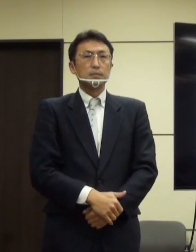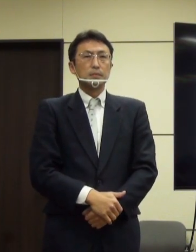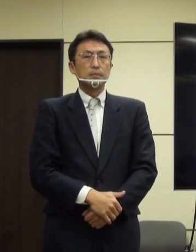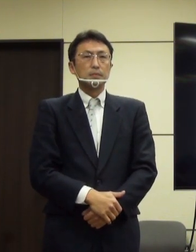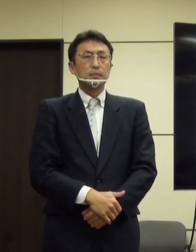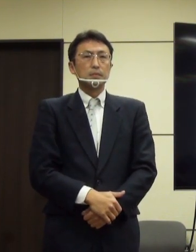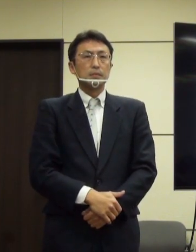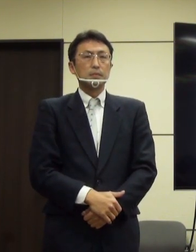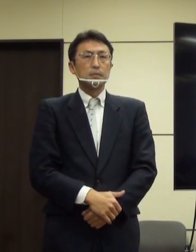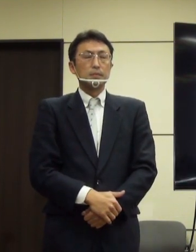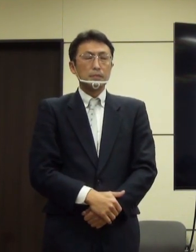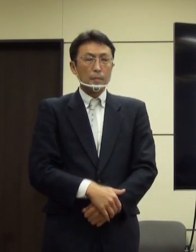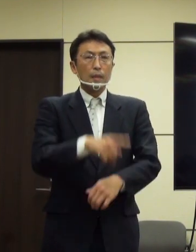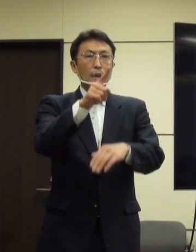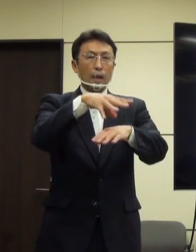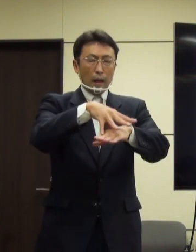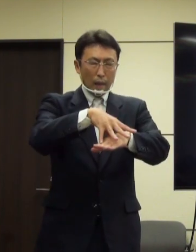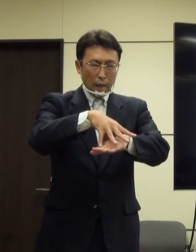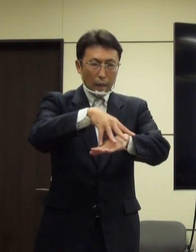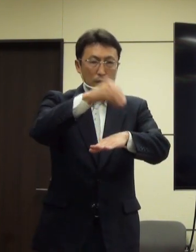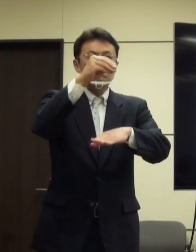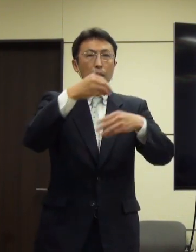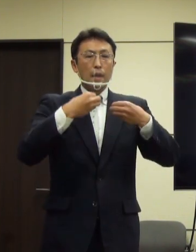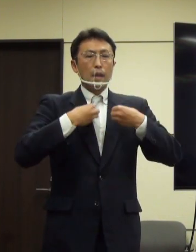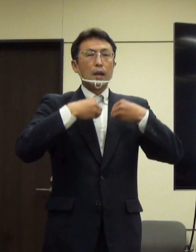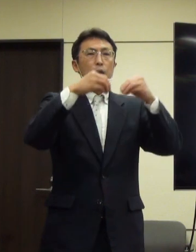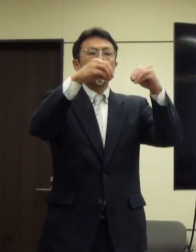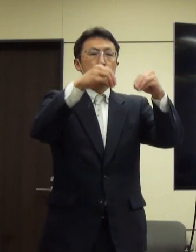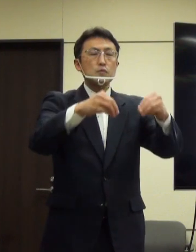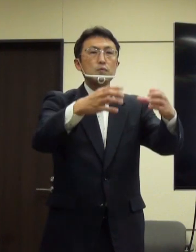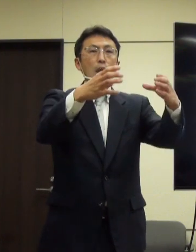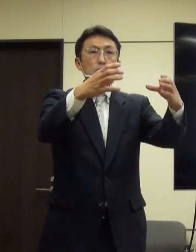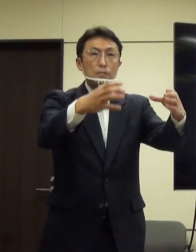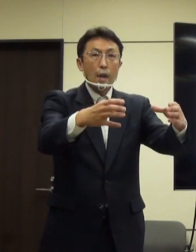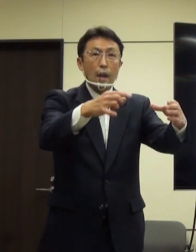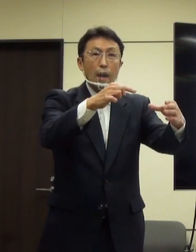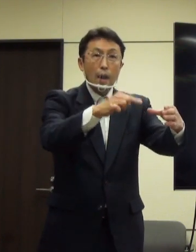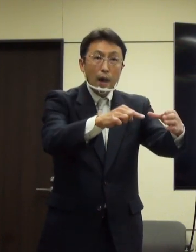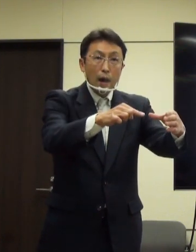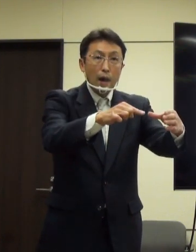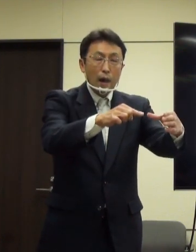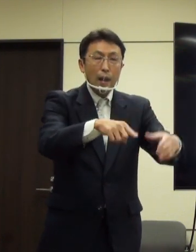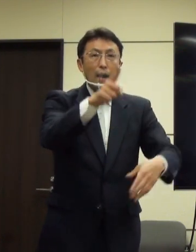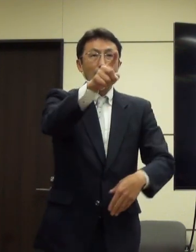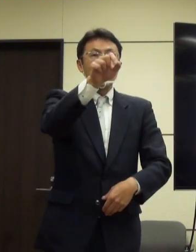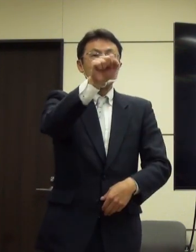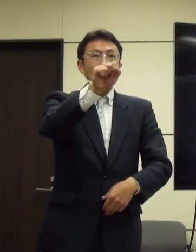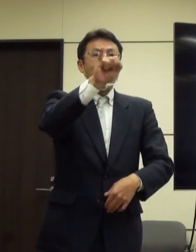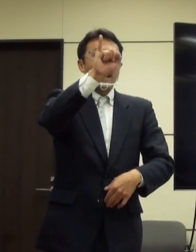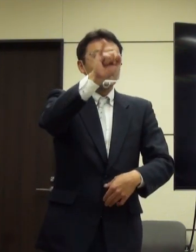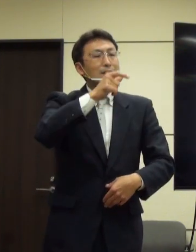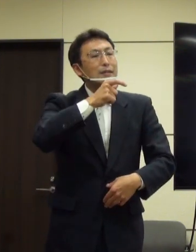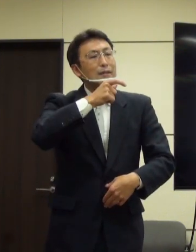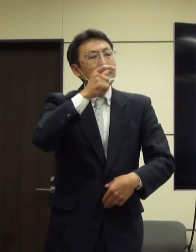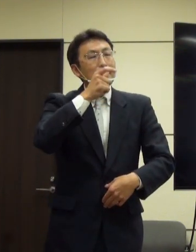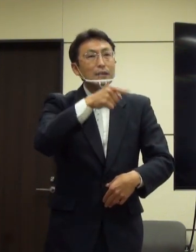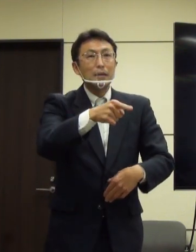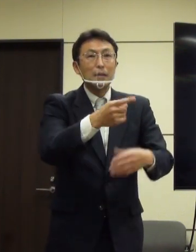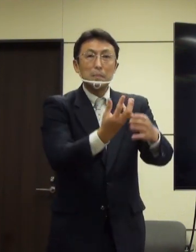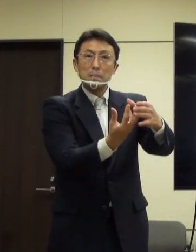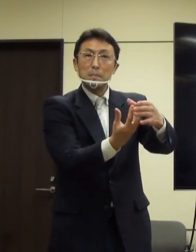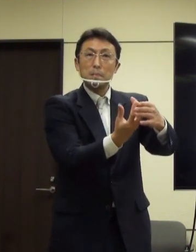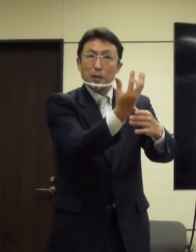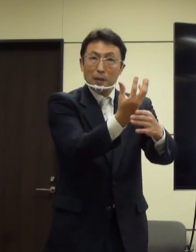あの最初ののクラスターがスナックでのクラスターでしたのでその後の